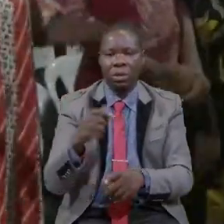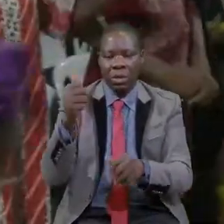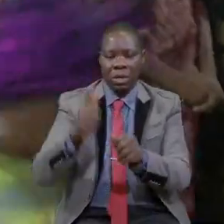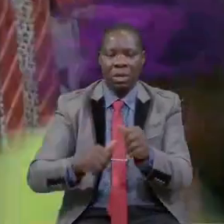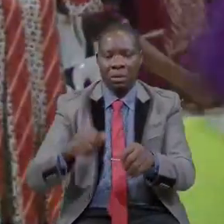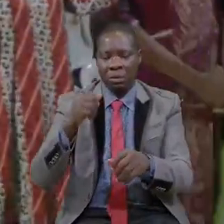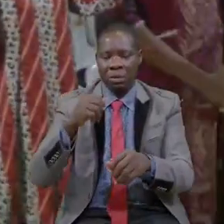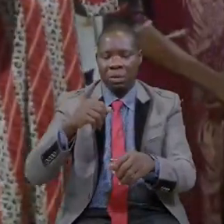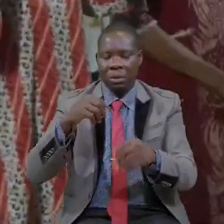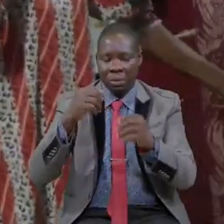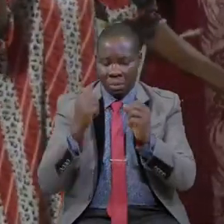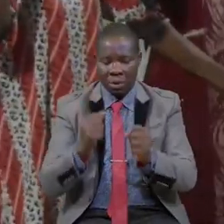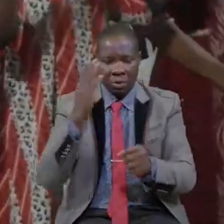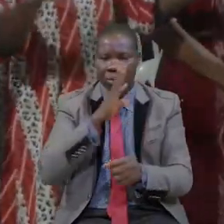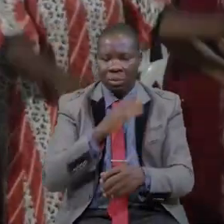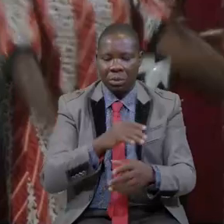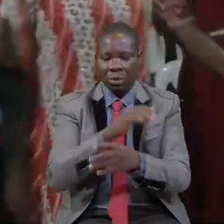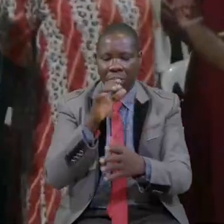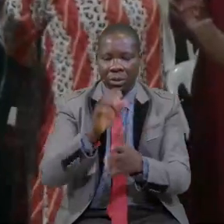Tout sera ôté de ta vie.